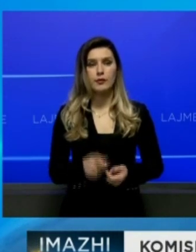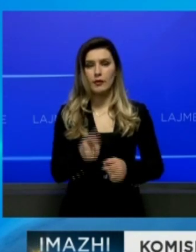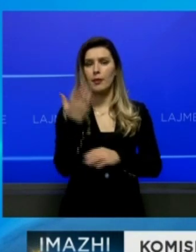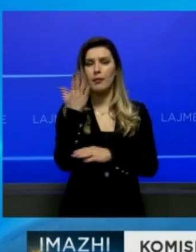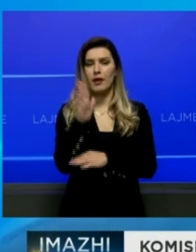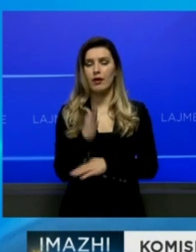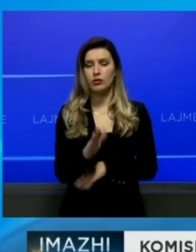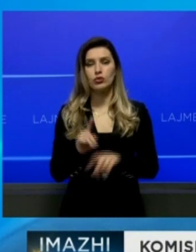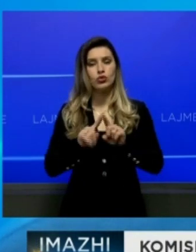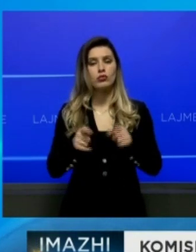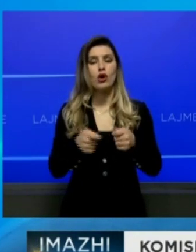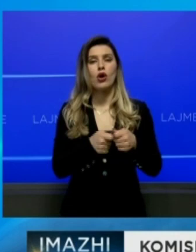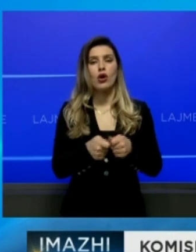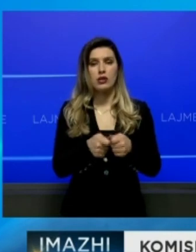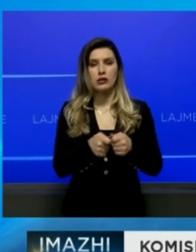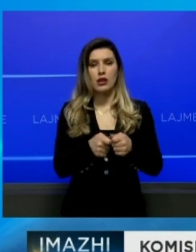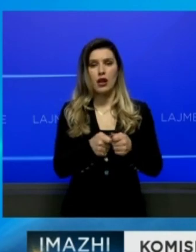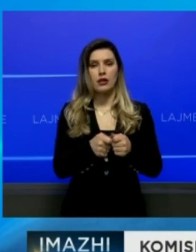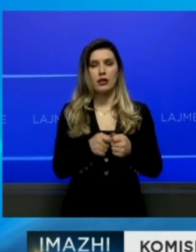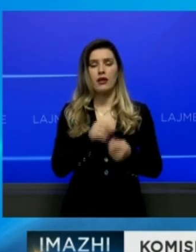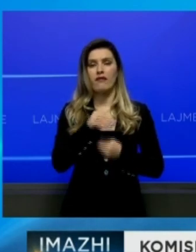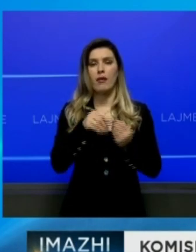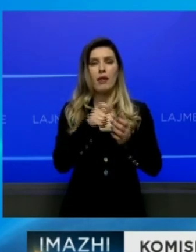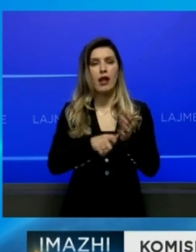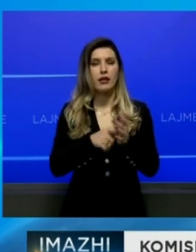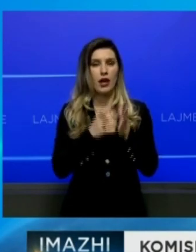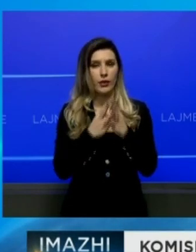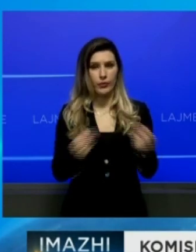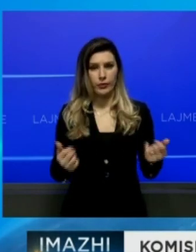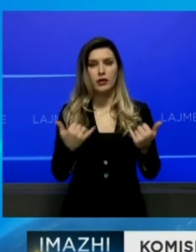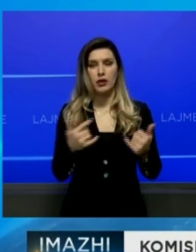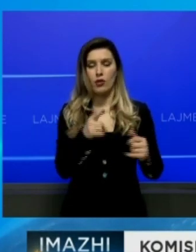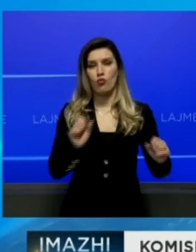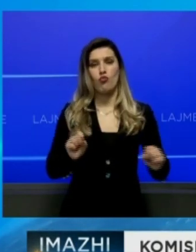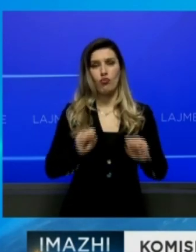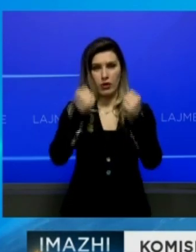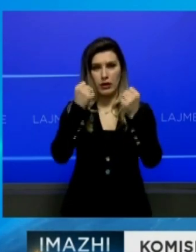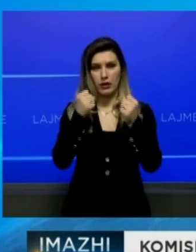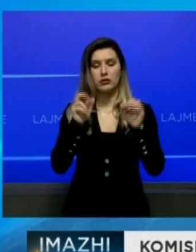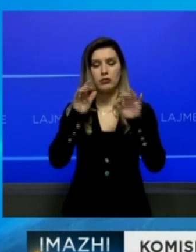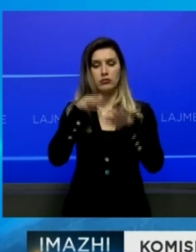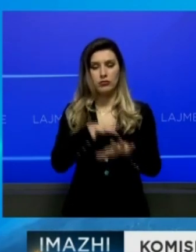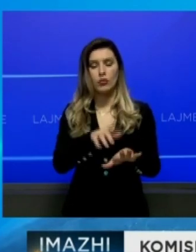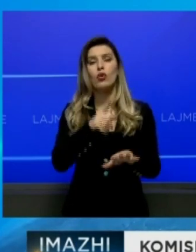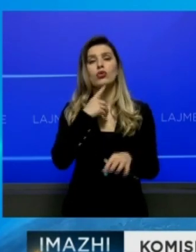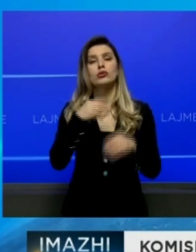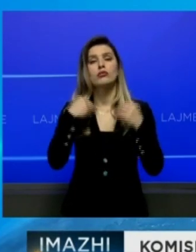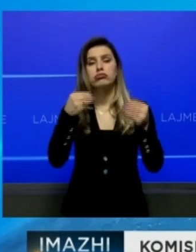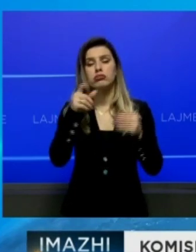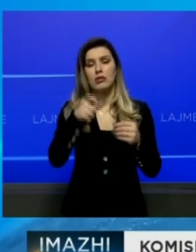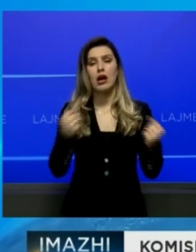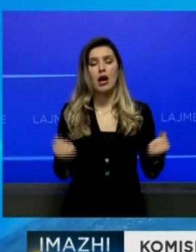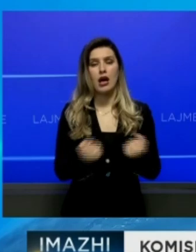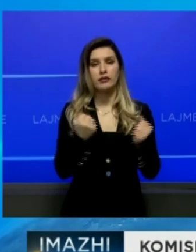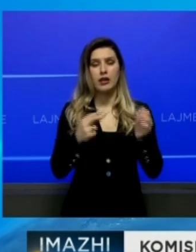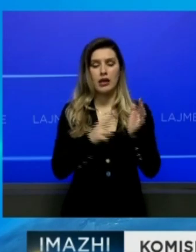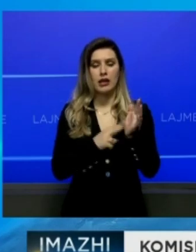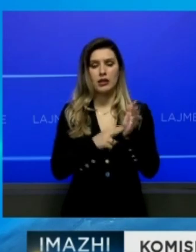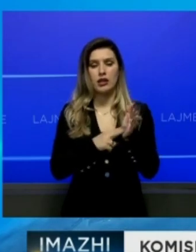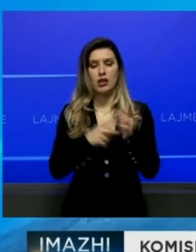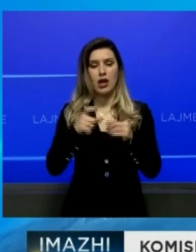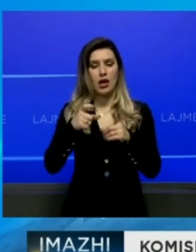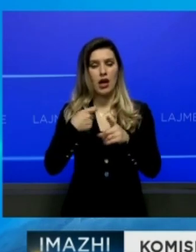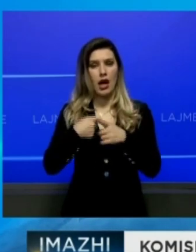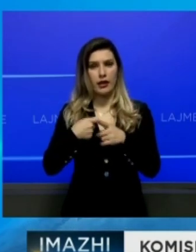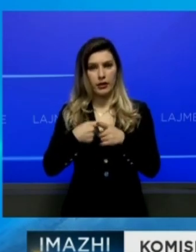Përfaqësues të shoqatave të pagjeturve në formë proteste lëshuan sallën gjatë kohës sa po deklaroi aktivistja Natasha Kandić në